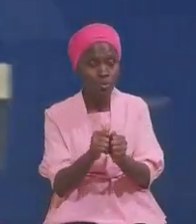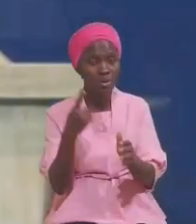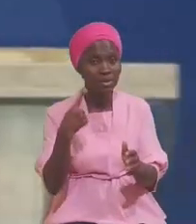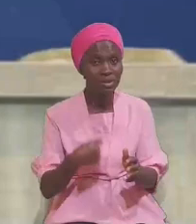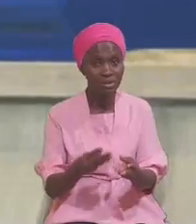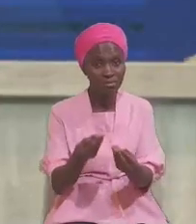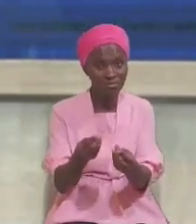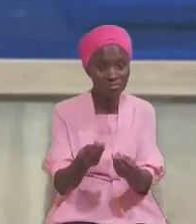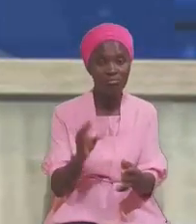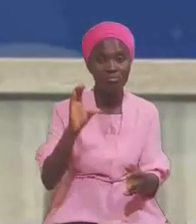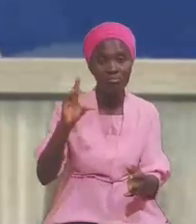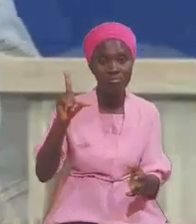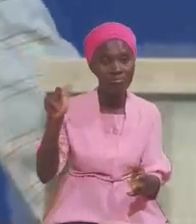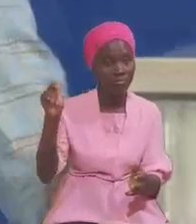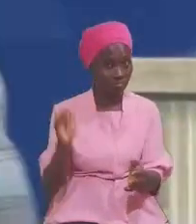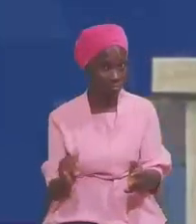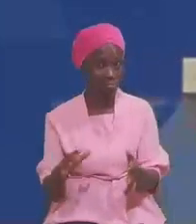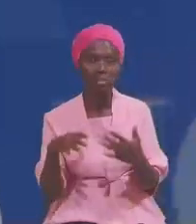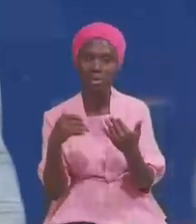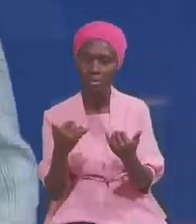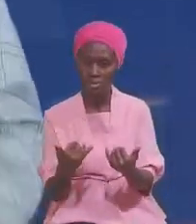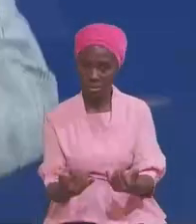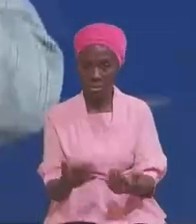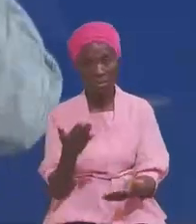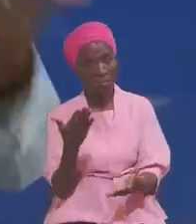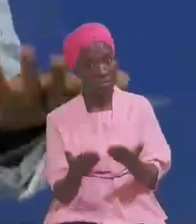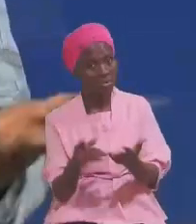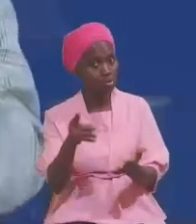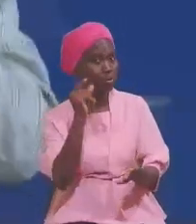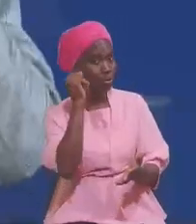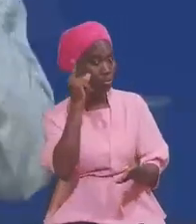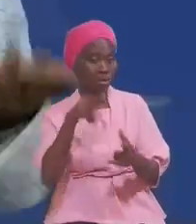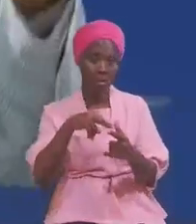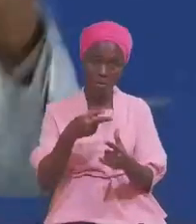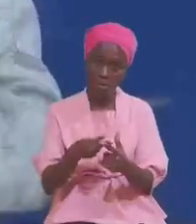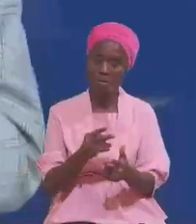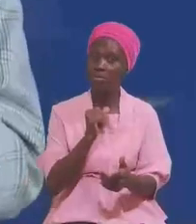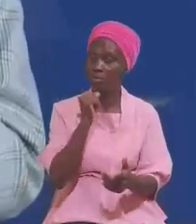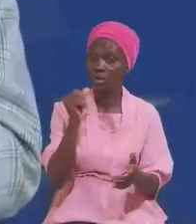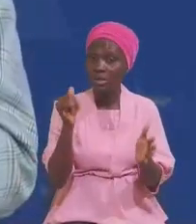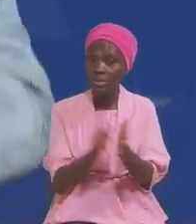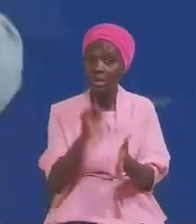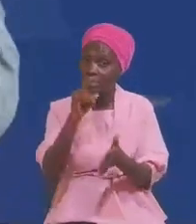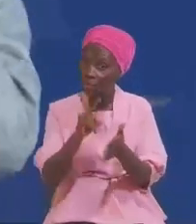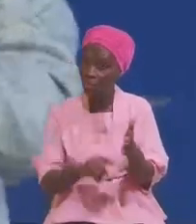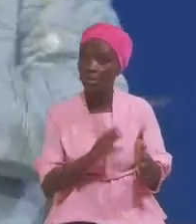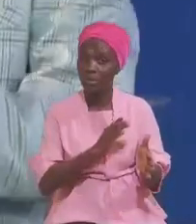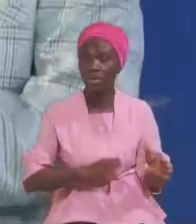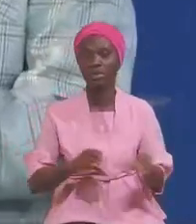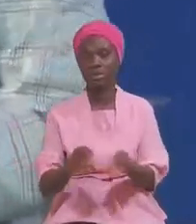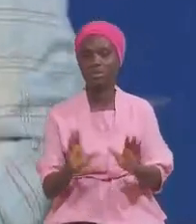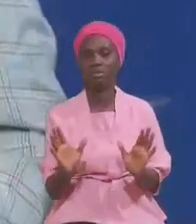Maintenant, que vous compreniez ou pas, c'est ce que Christ a fait. Parce que nous